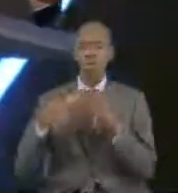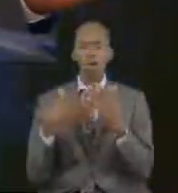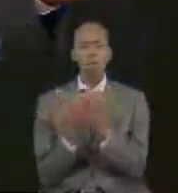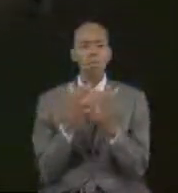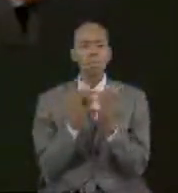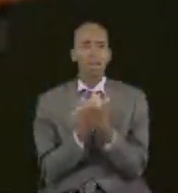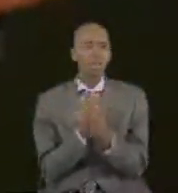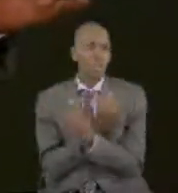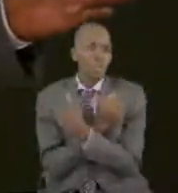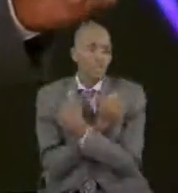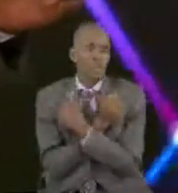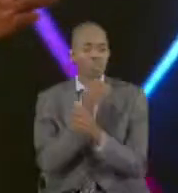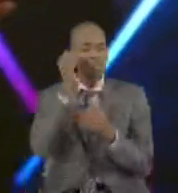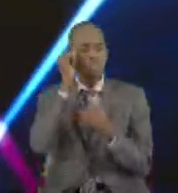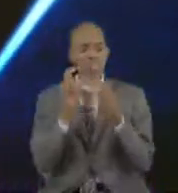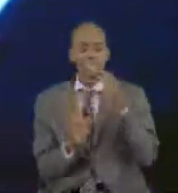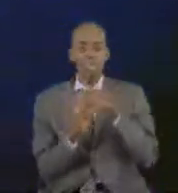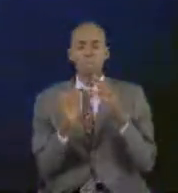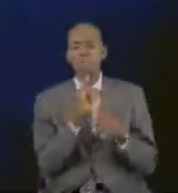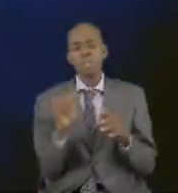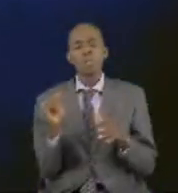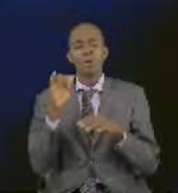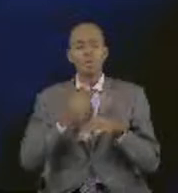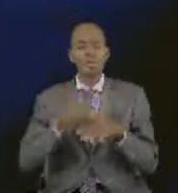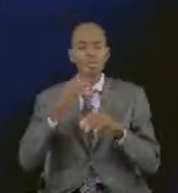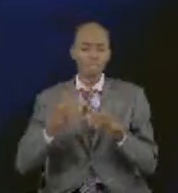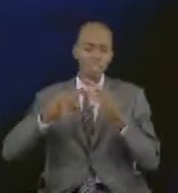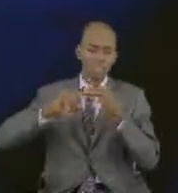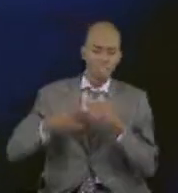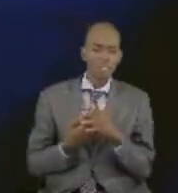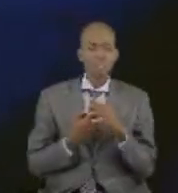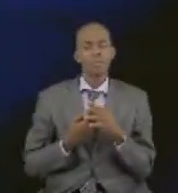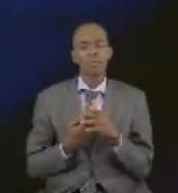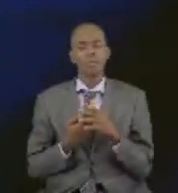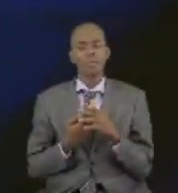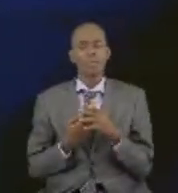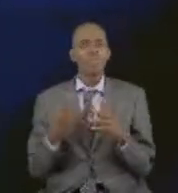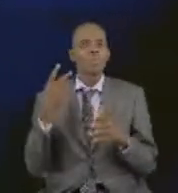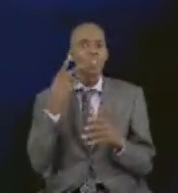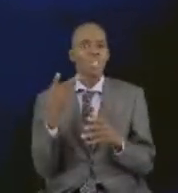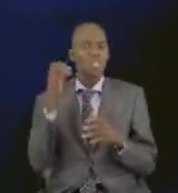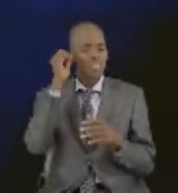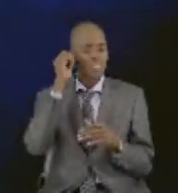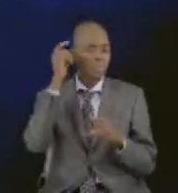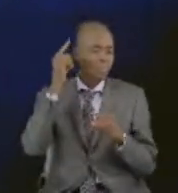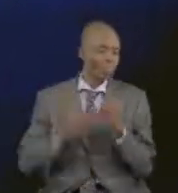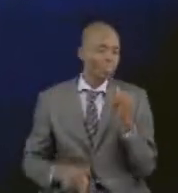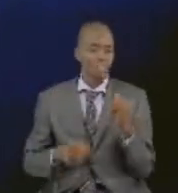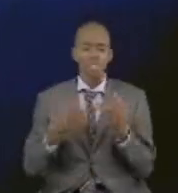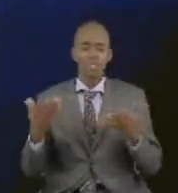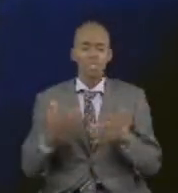son avènement. Depuis le jour du commencement jusqu'au paroxysme de sa